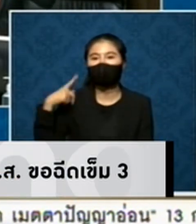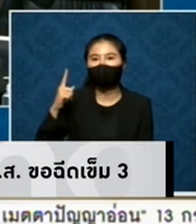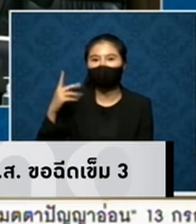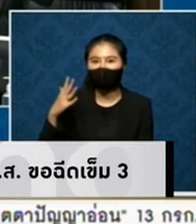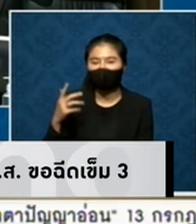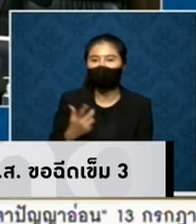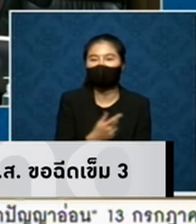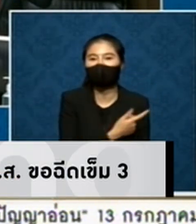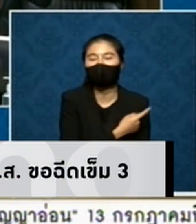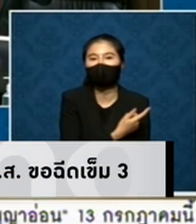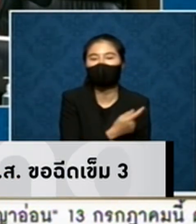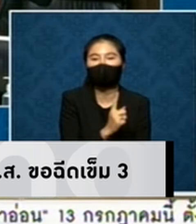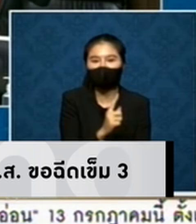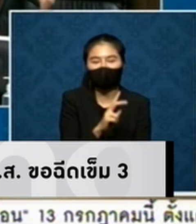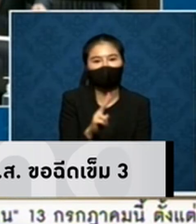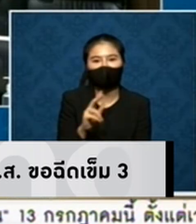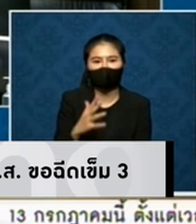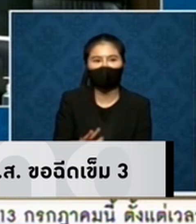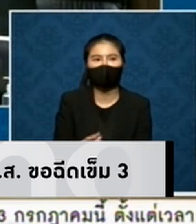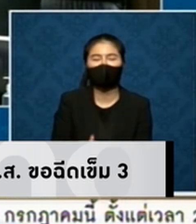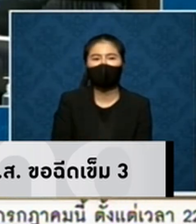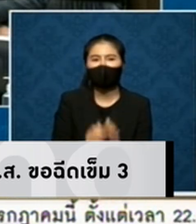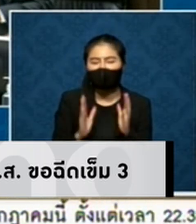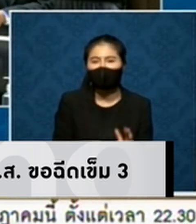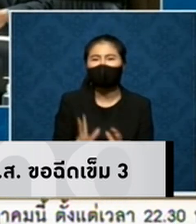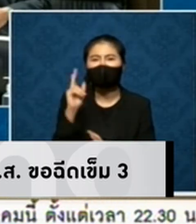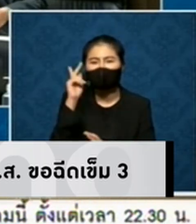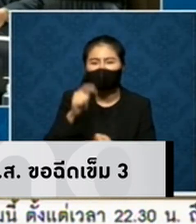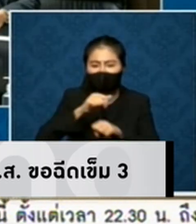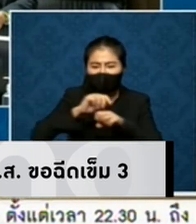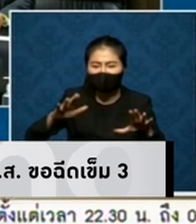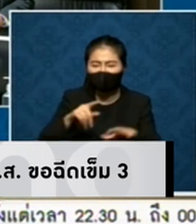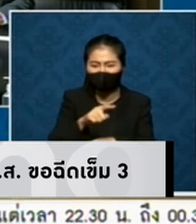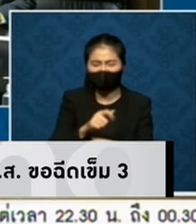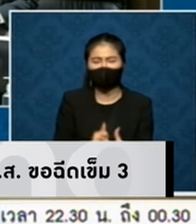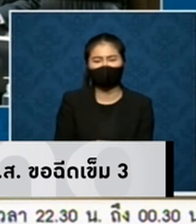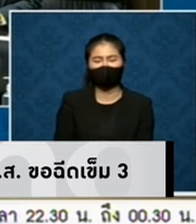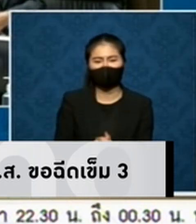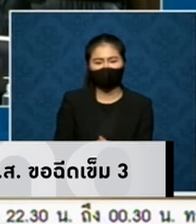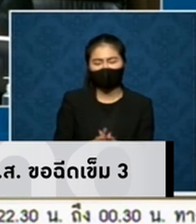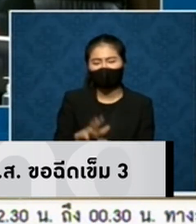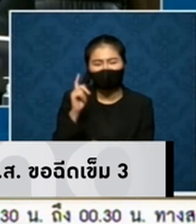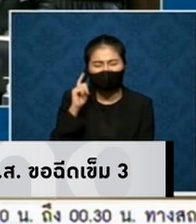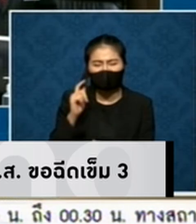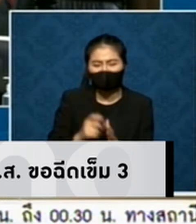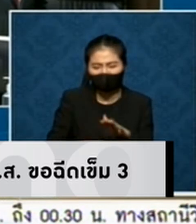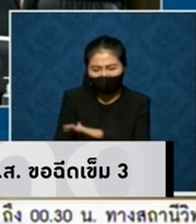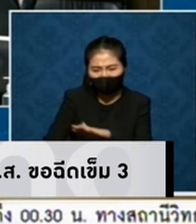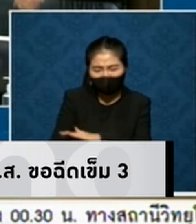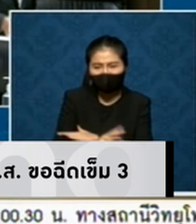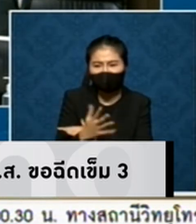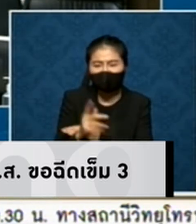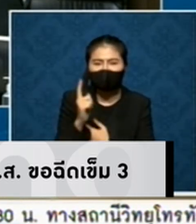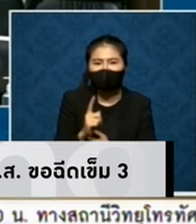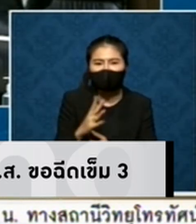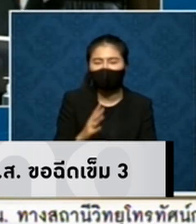คนที่ไปออกแถลงข่าวโดยไม่มีข้อมูลเนี่ยควรจะต้องขอโทษต่อสภาแห่งนี้ถ้าเป็นสมาชิกผมฝากท่